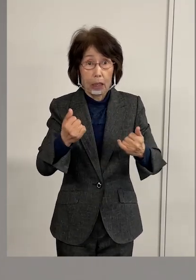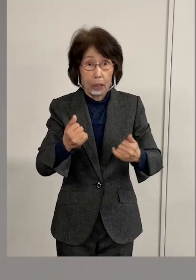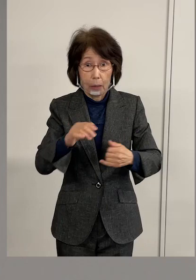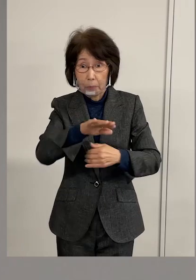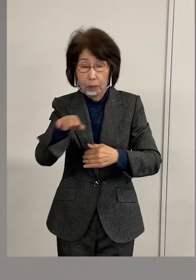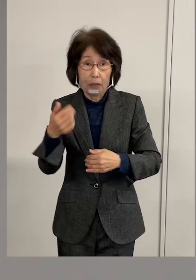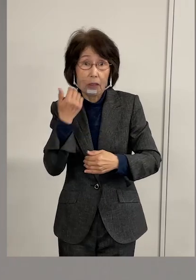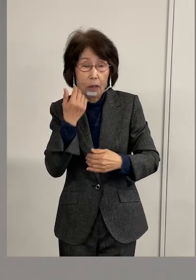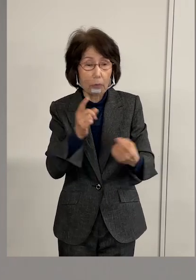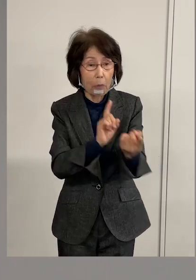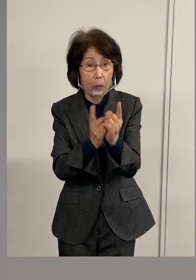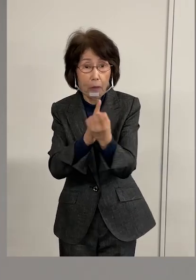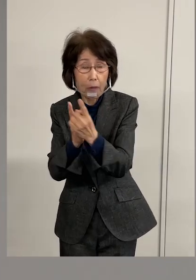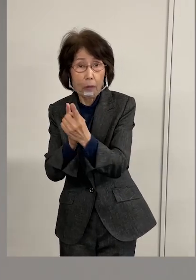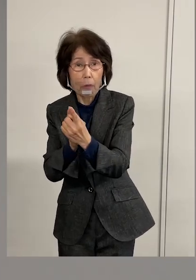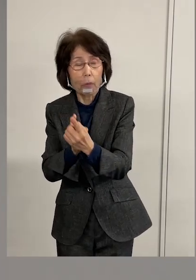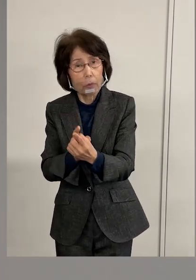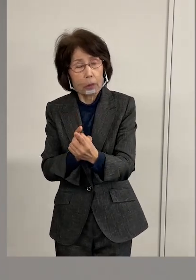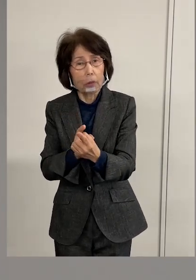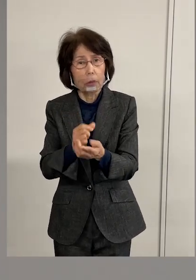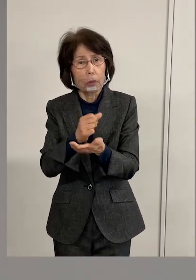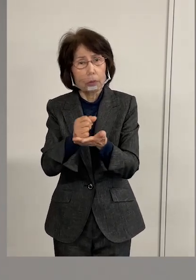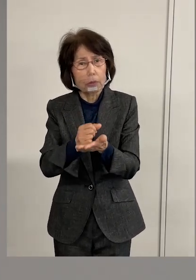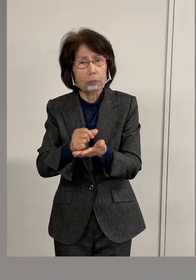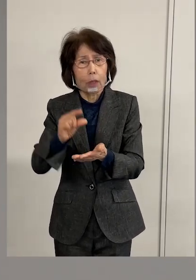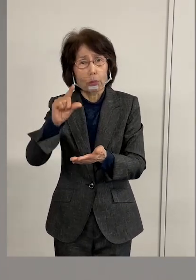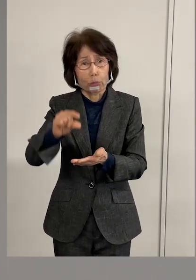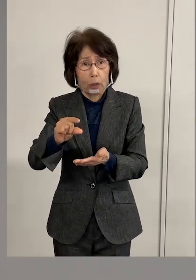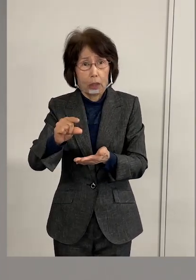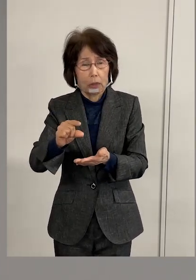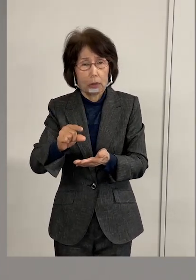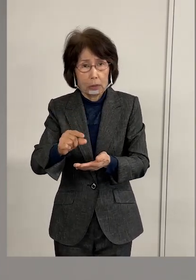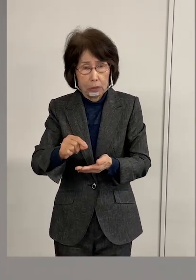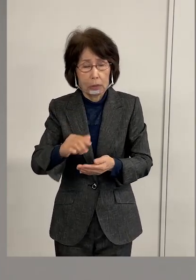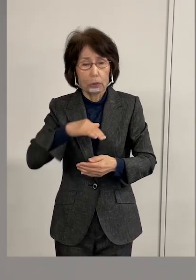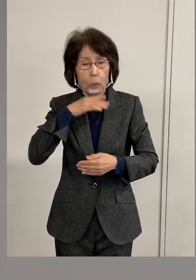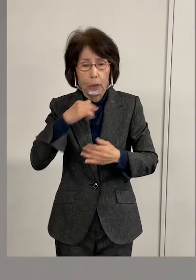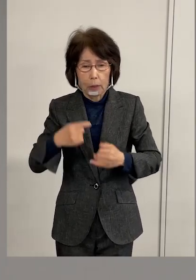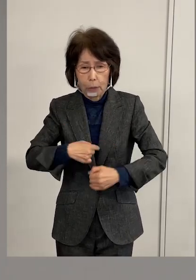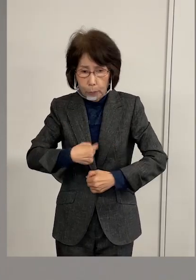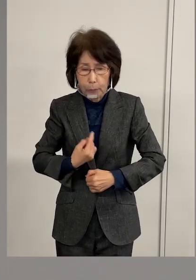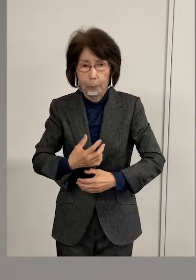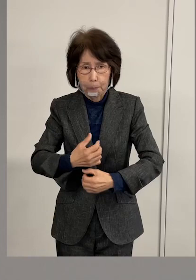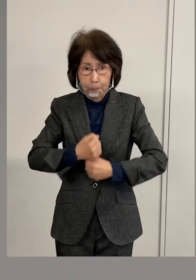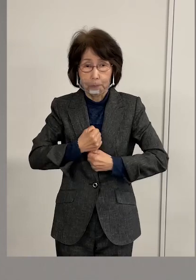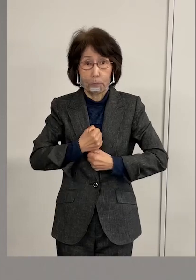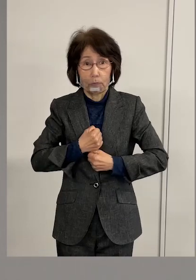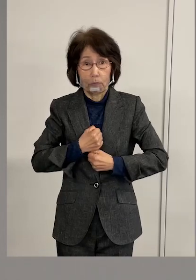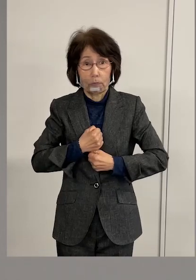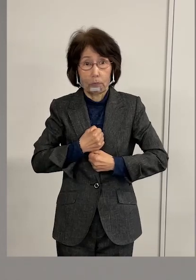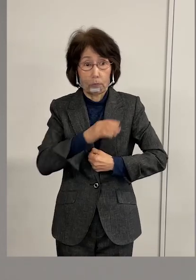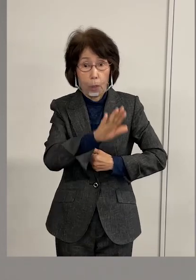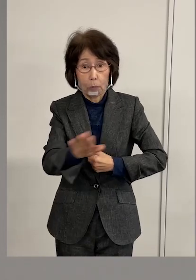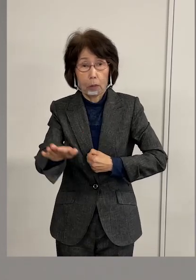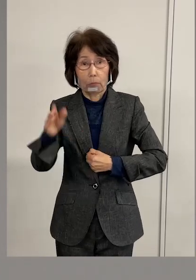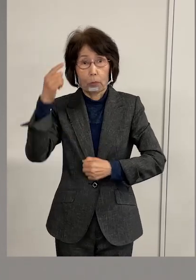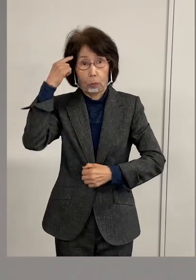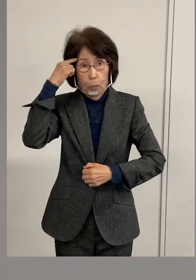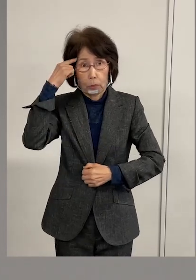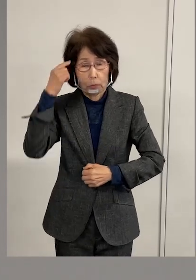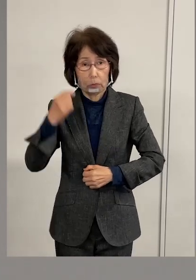方々は。まあ、それなりに、ご自身で相当気をつけると思います。それで、行動制限